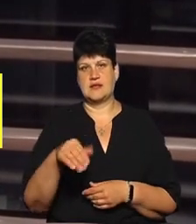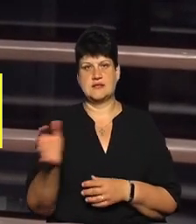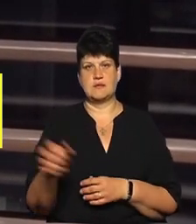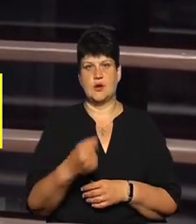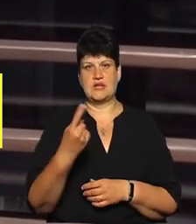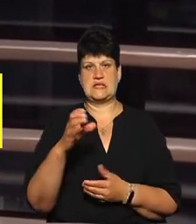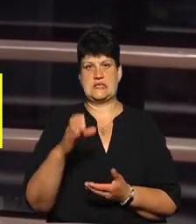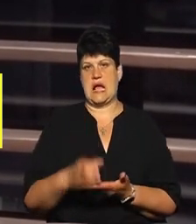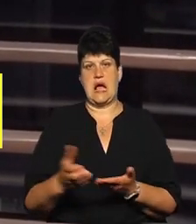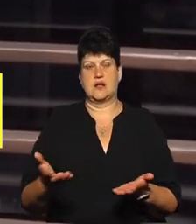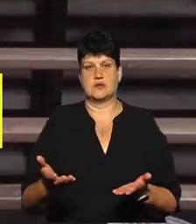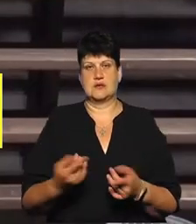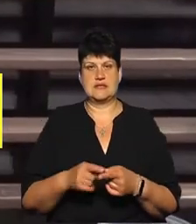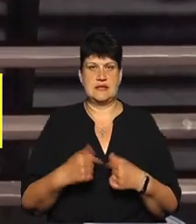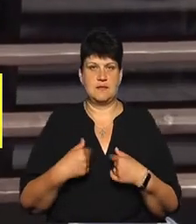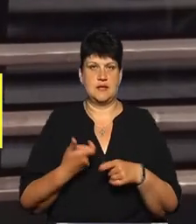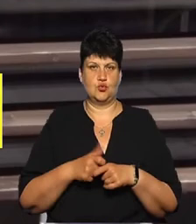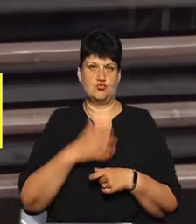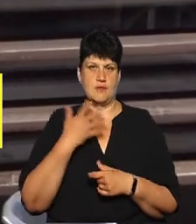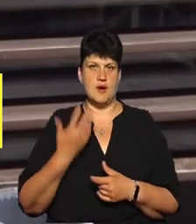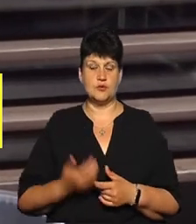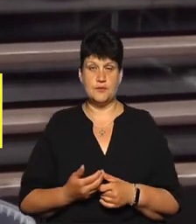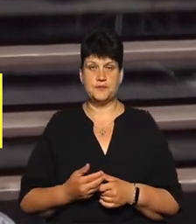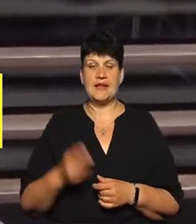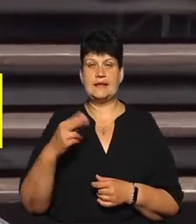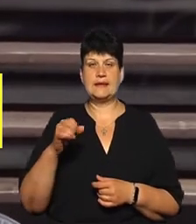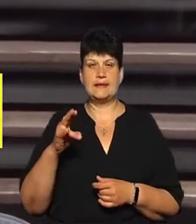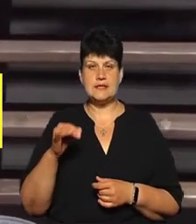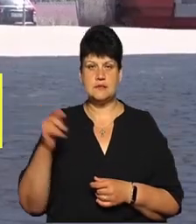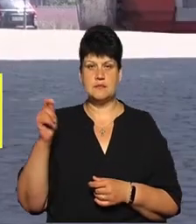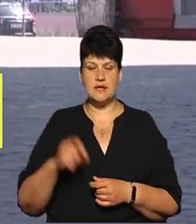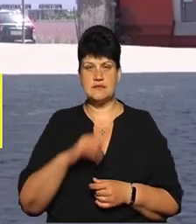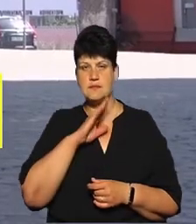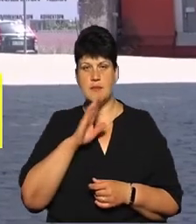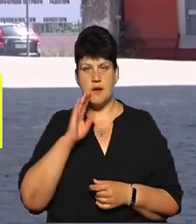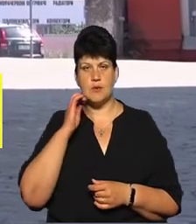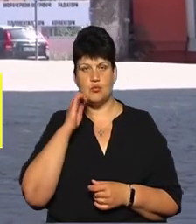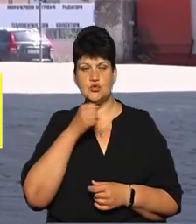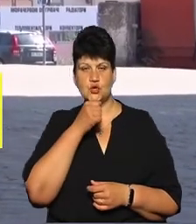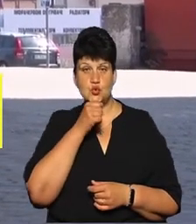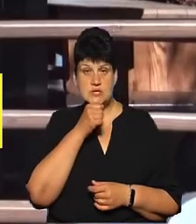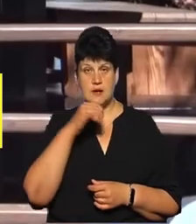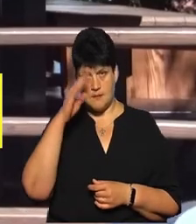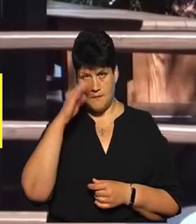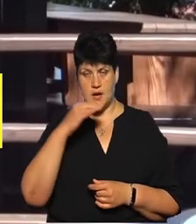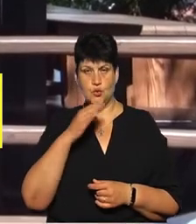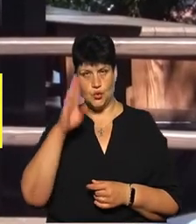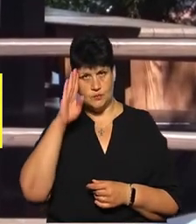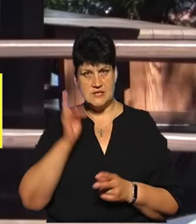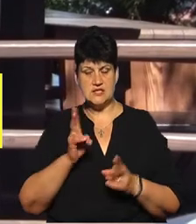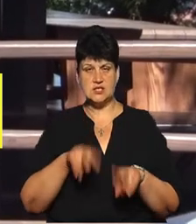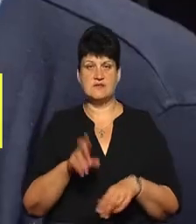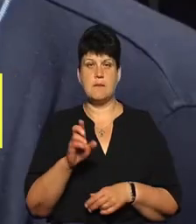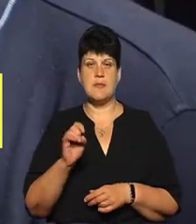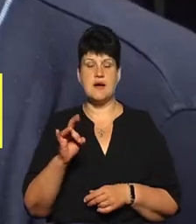Це для мене дуже багато. Денис приїхав до Тернополя з мамою, бабусею та дідусем. Батько хлопця залишився у Бердянську.